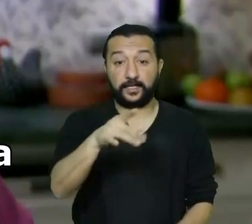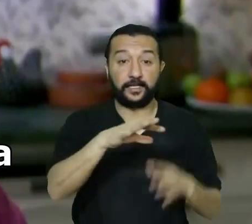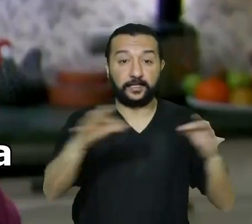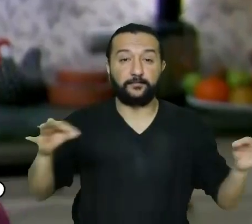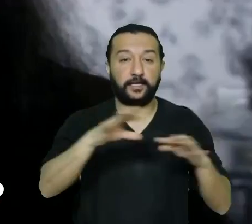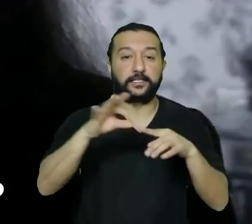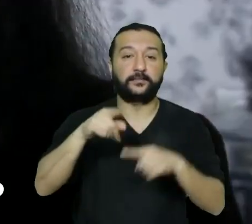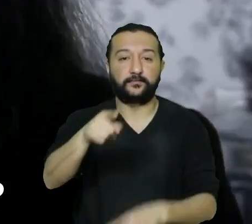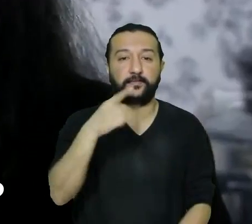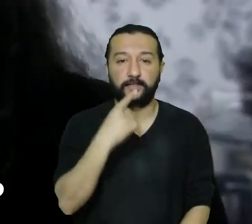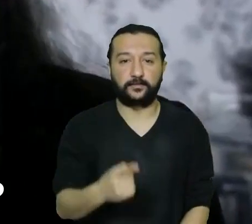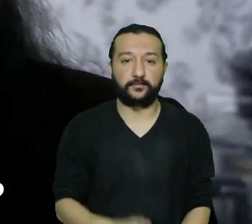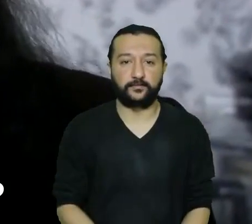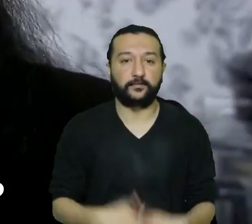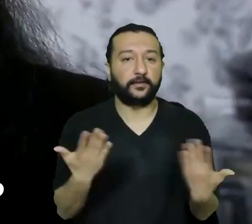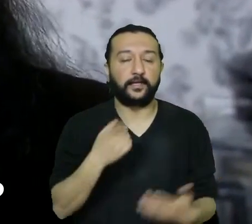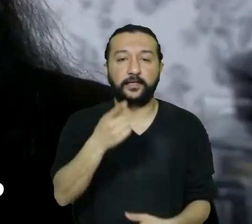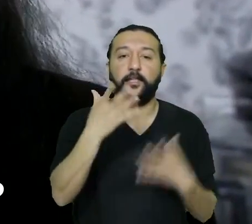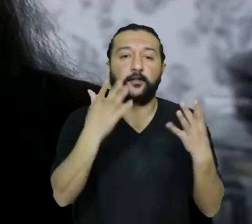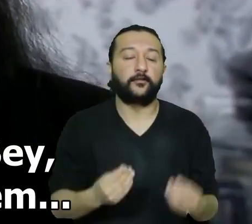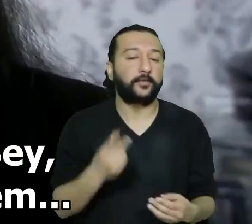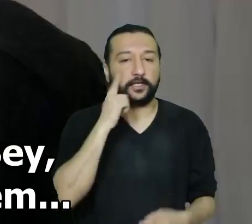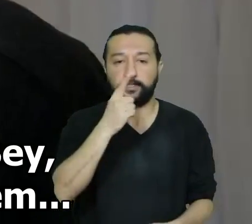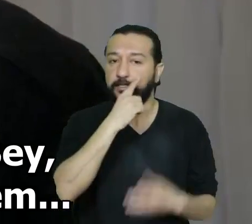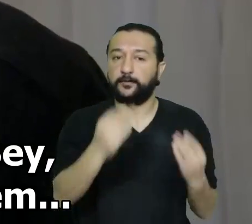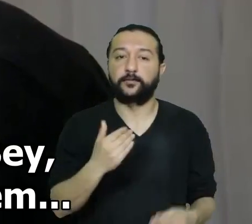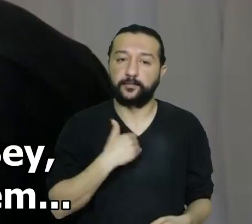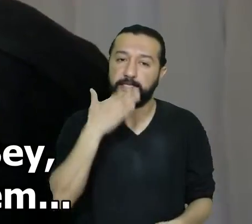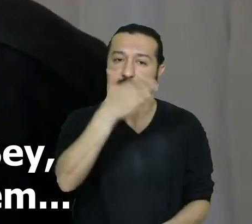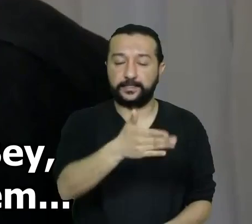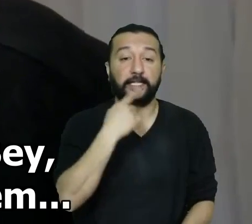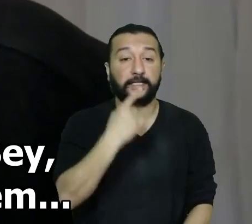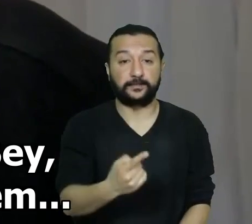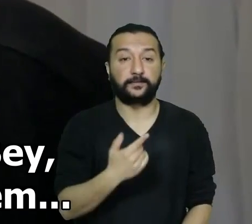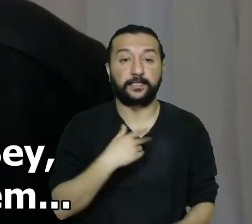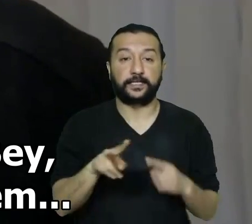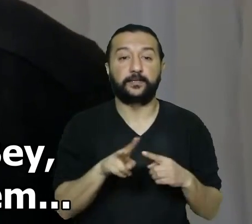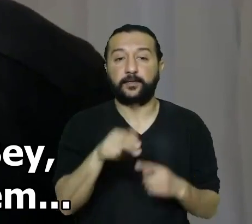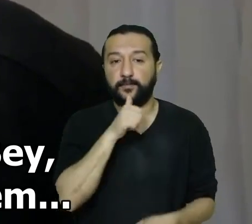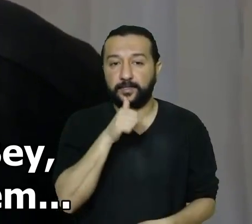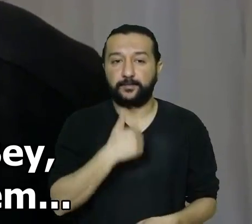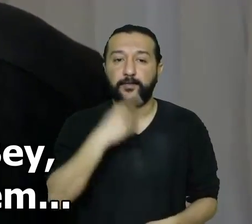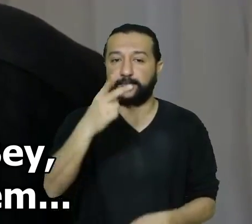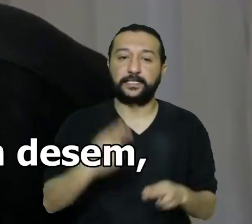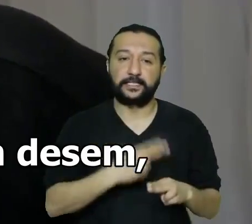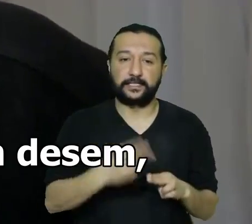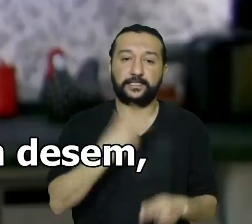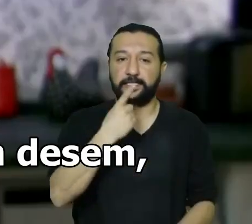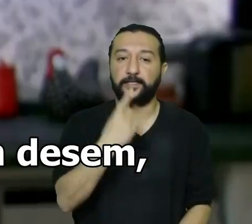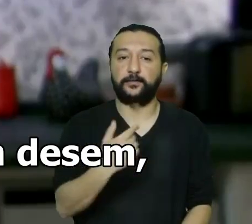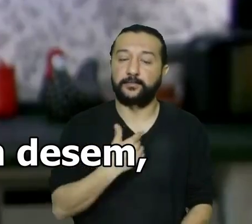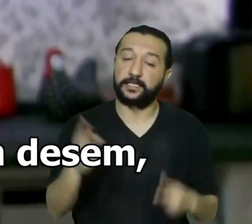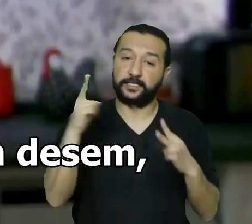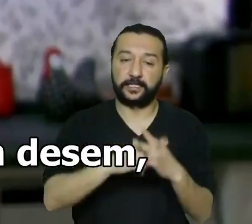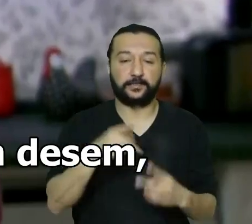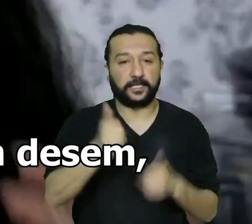iplere asarım ben ha. Ne varmış ki enişte? Ben gidip desem ki Kemal Bey, ben de bir dene şarkı söylesem, ben de